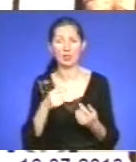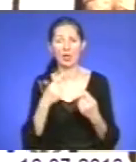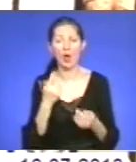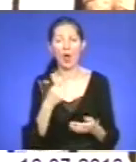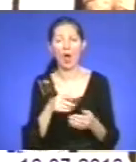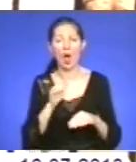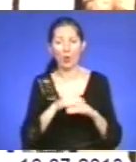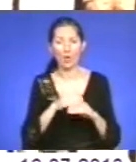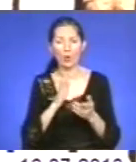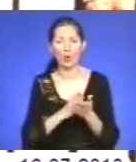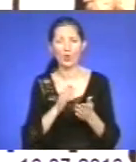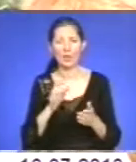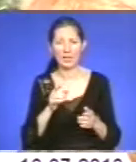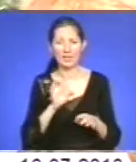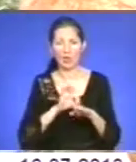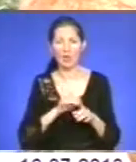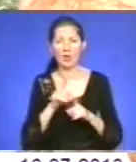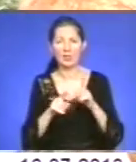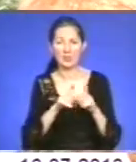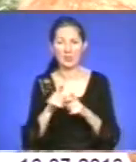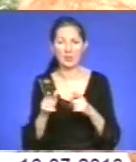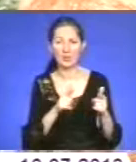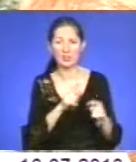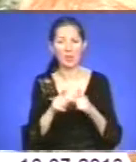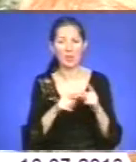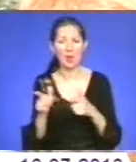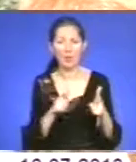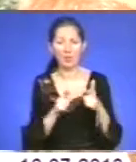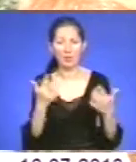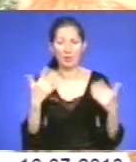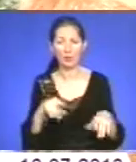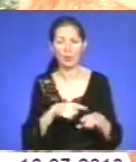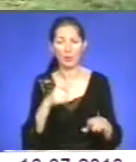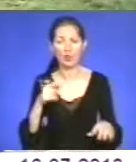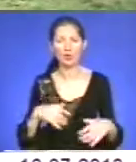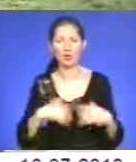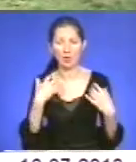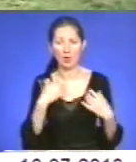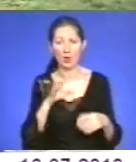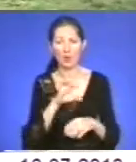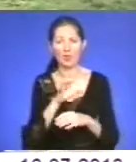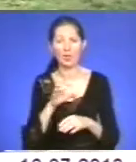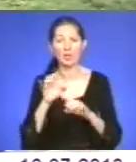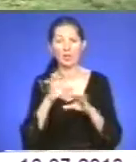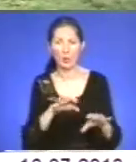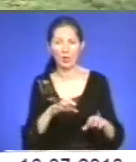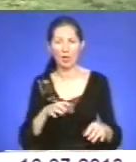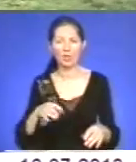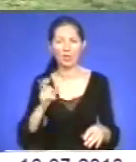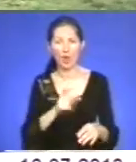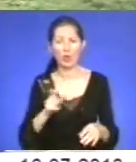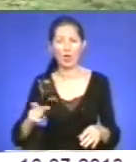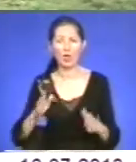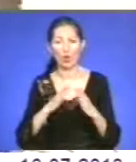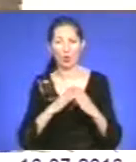зміна поведінки. В першу чергу – втрата почуття страху. Тварини нападають на людей і домашніх тварин. Небезпечними є бродячі